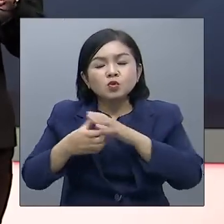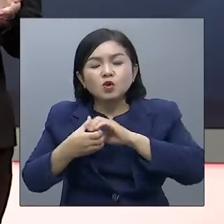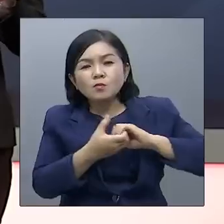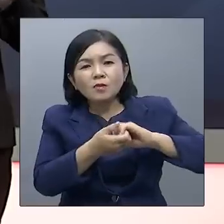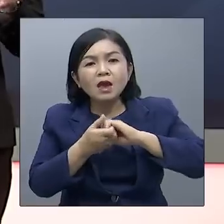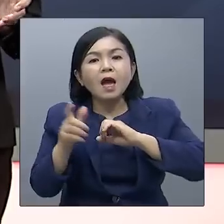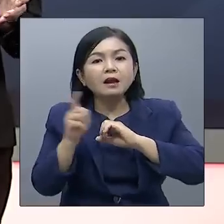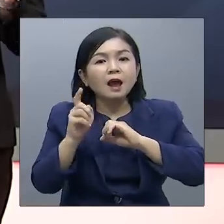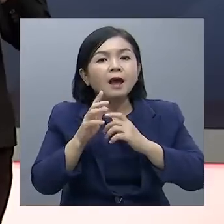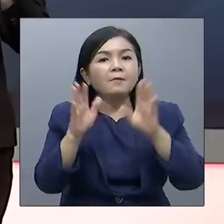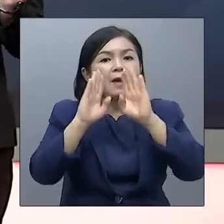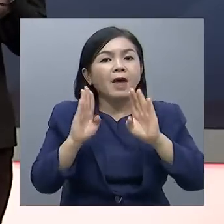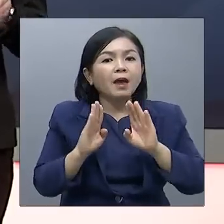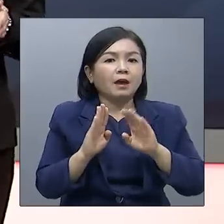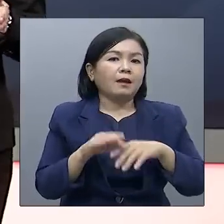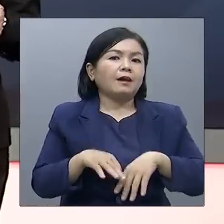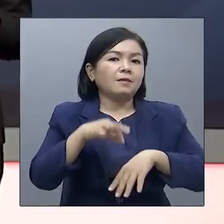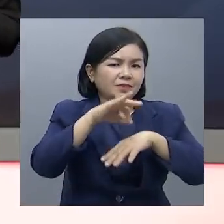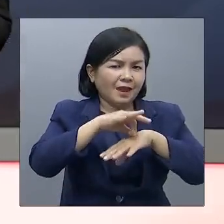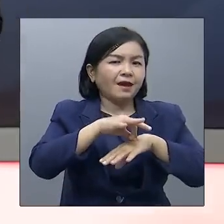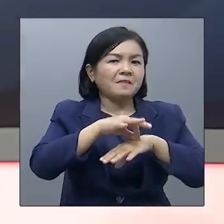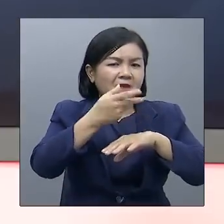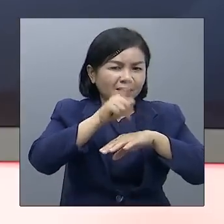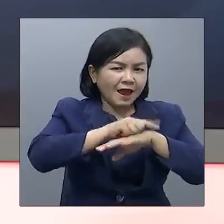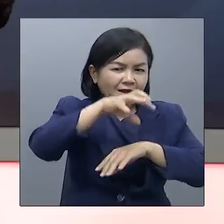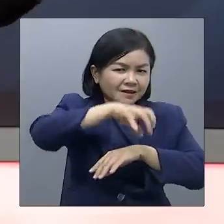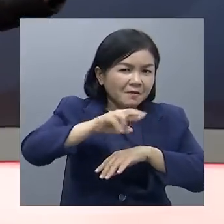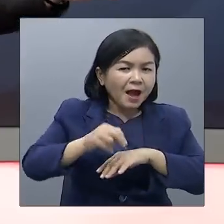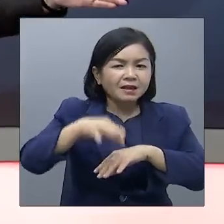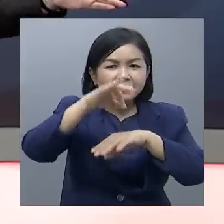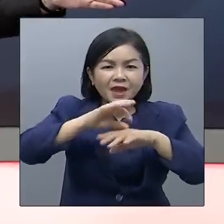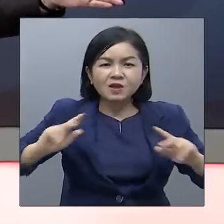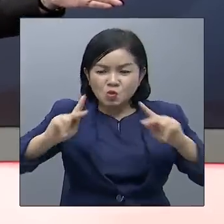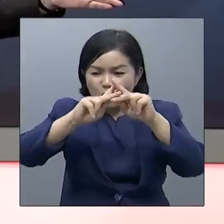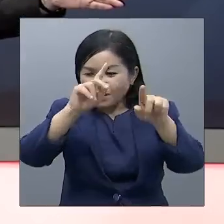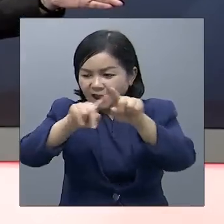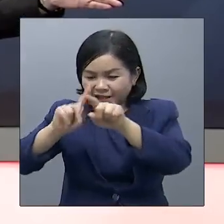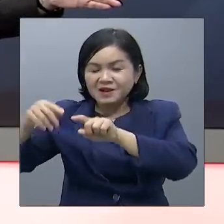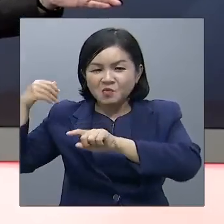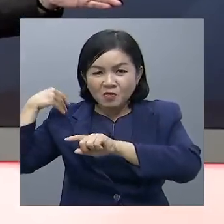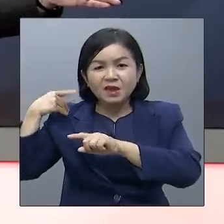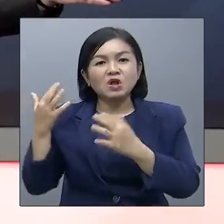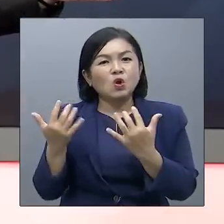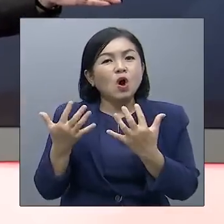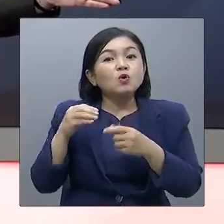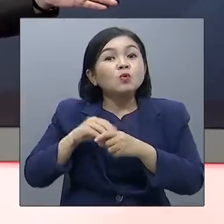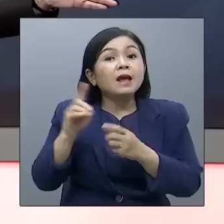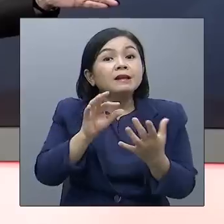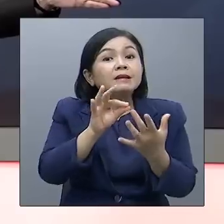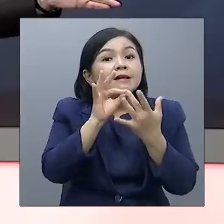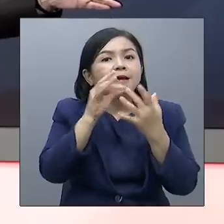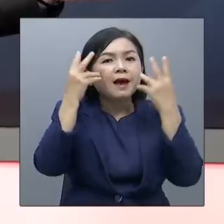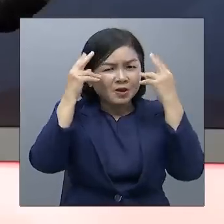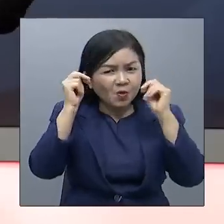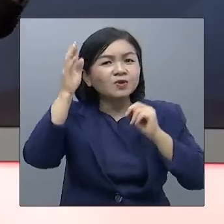องของการจัดตั้งครม.เรื่องของตำแหน่งประธานสภาให้ได้นะคะเพราะว่าอีกเรื่องนึงที่รออยู่นั่นก็คือเรื่องของการโหวตน